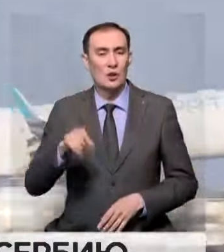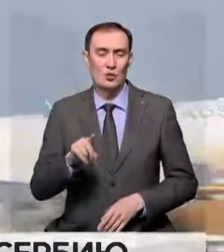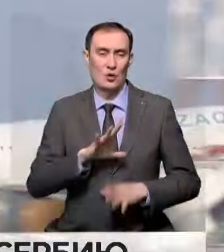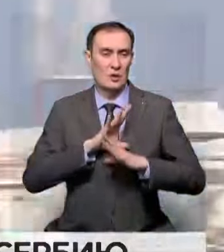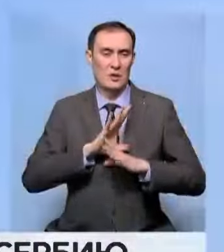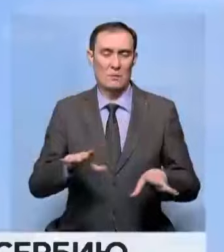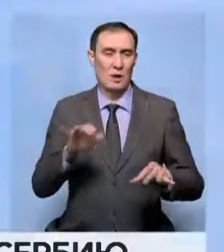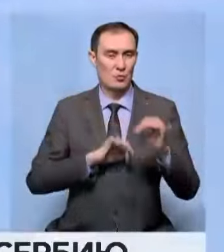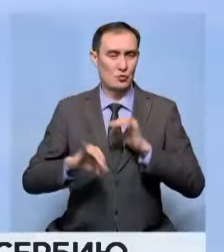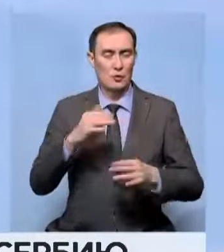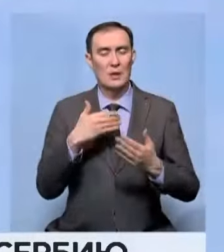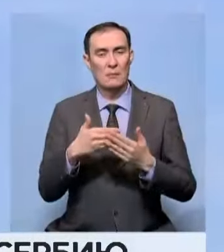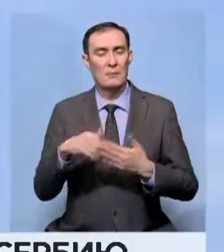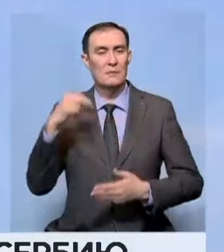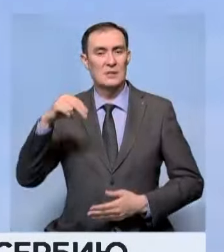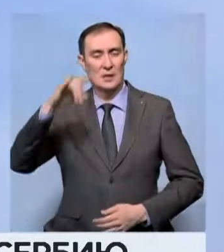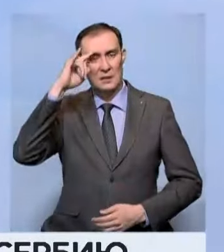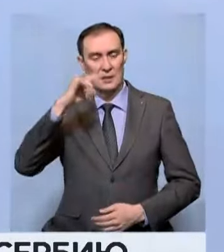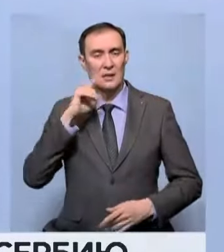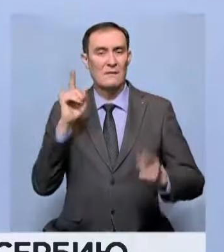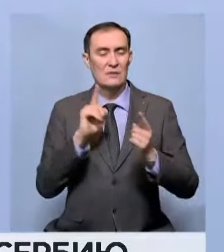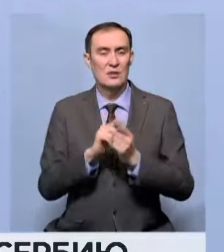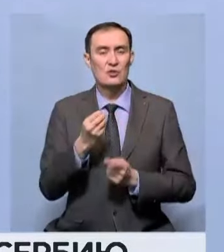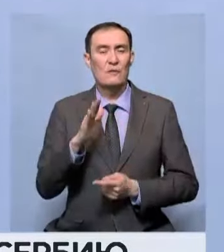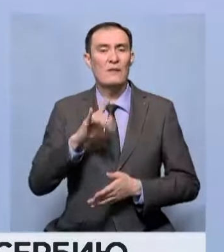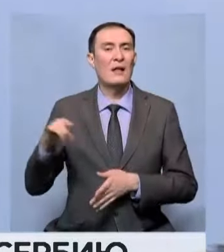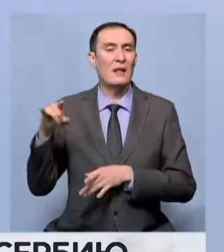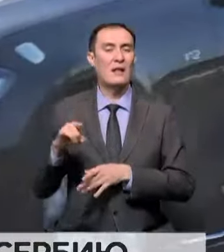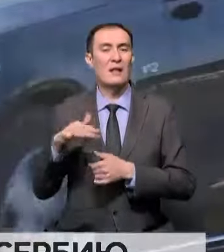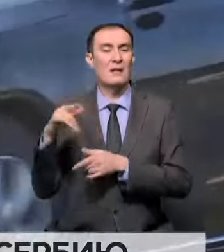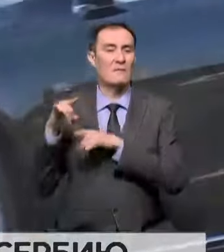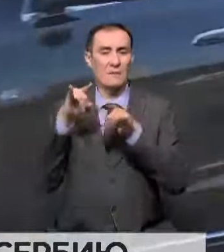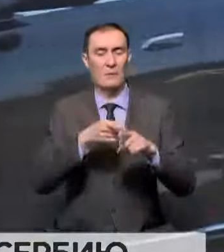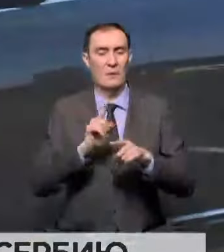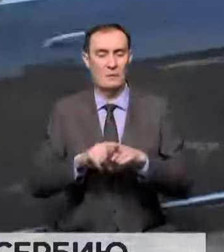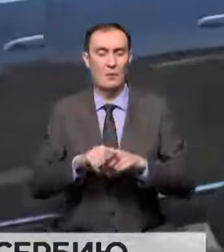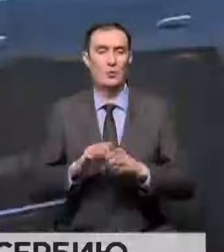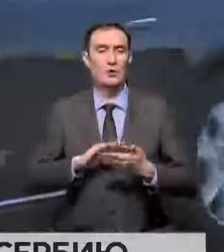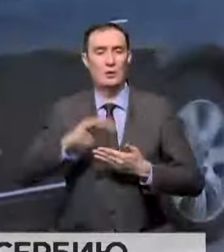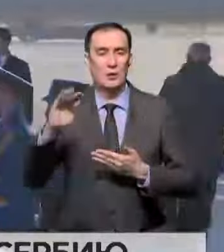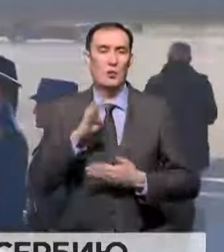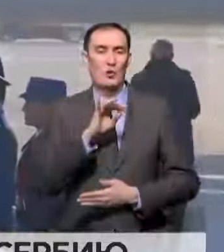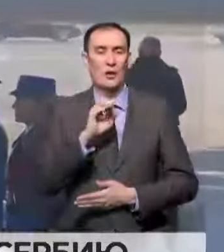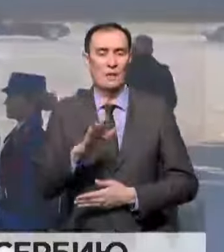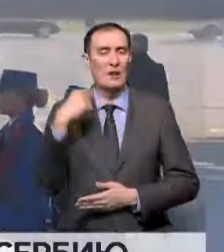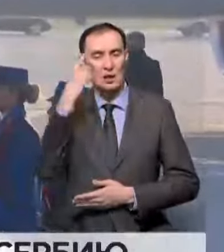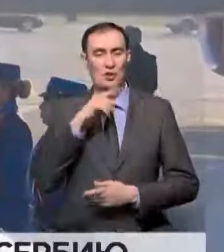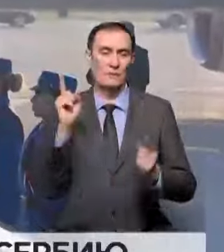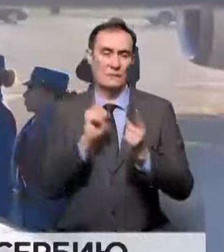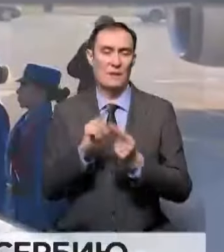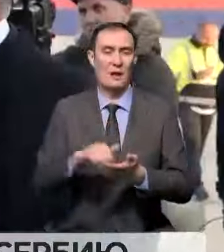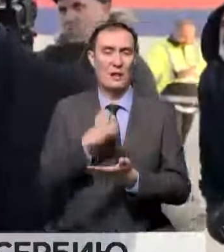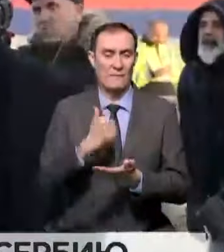было озвучено. К примеру, президента Казахстана встретили еще в небе, а на земле у трапа самолета Касым-Жомарта Токаева лично ждал